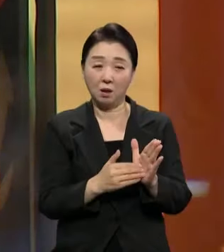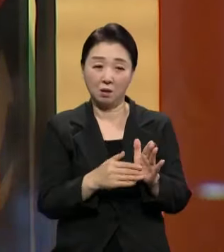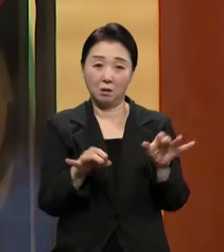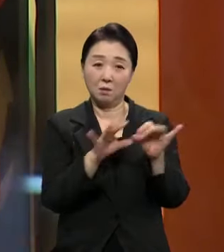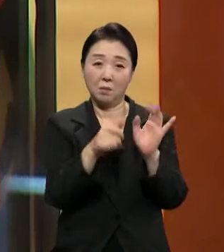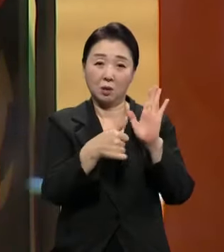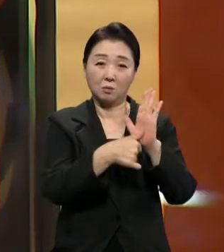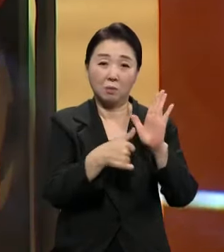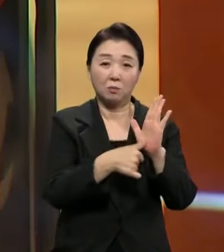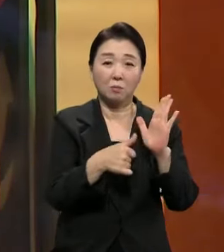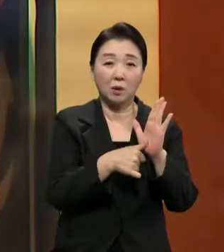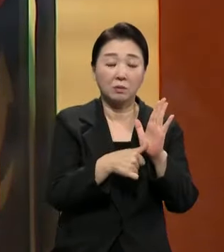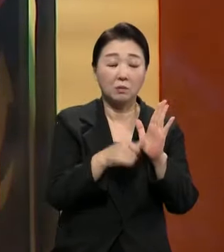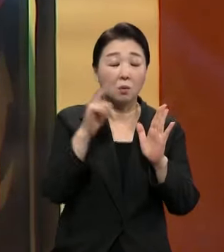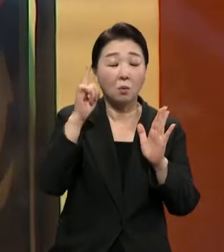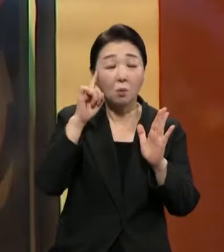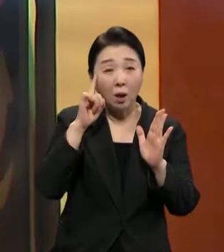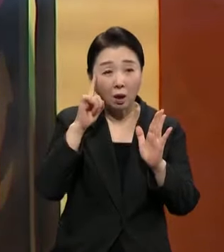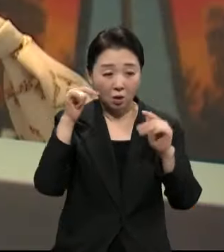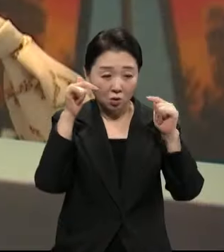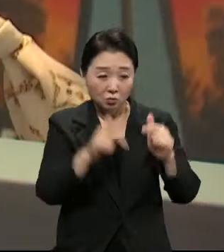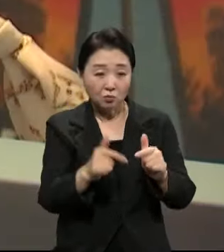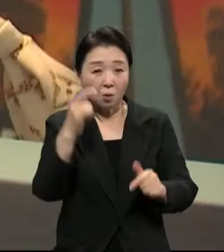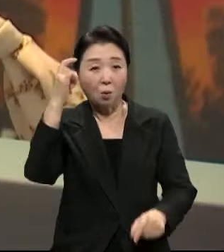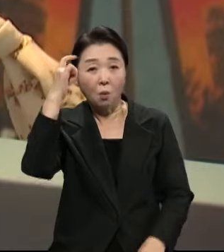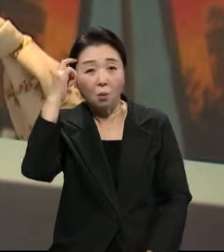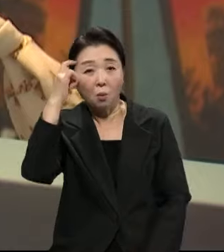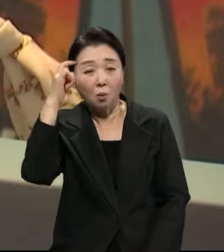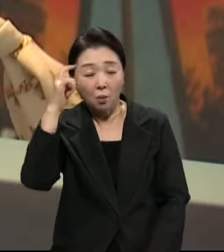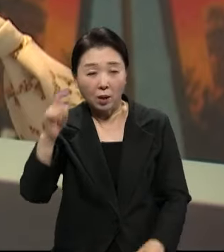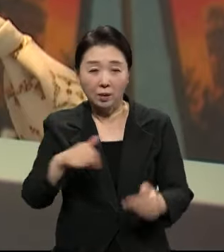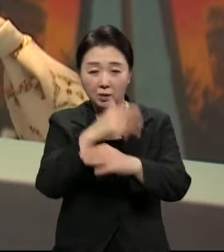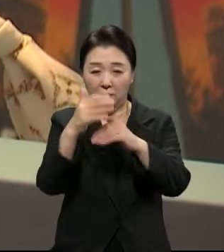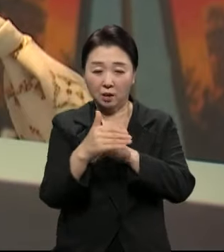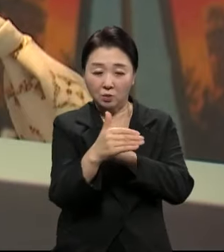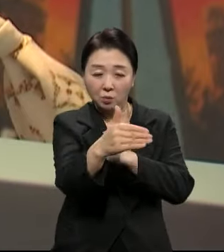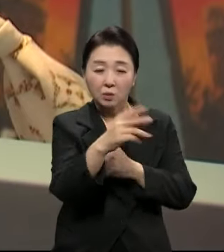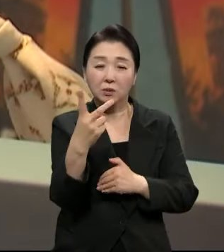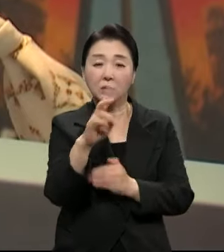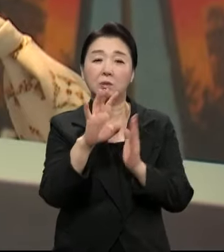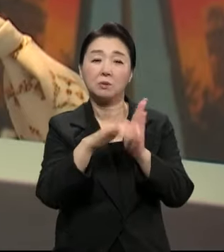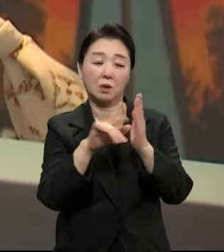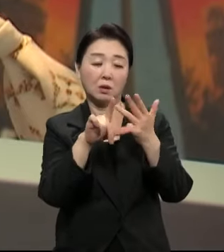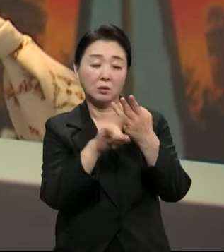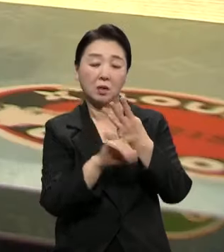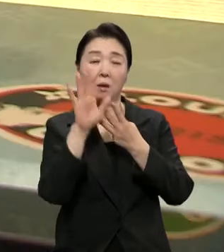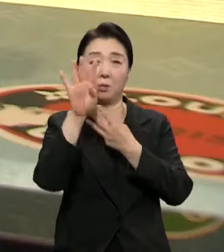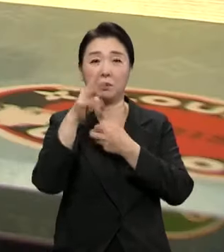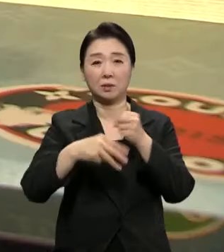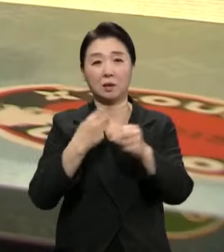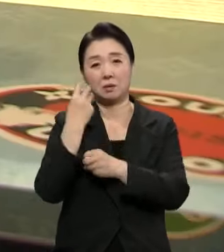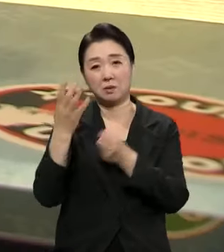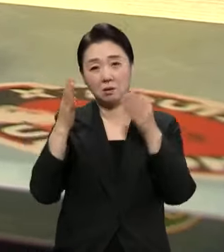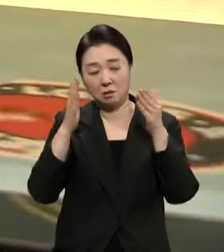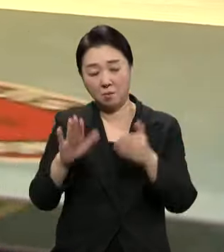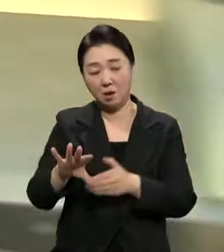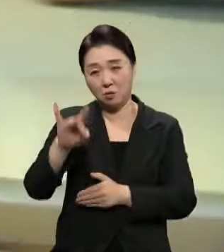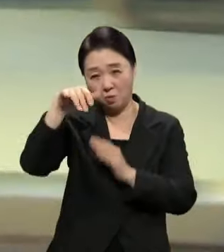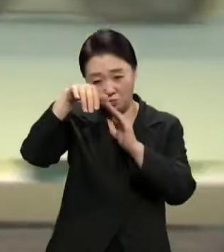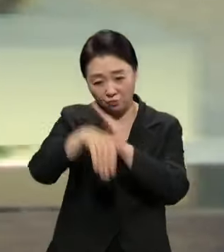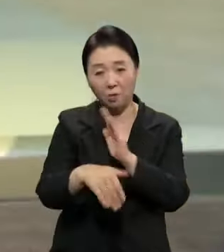두 자릿수로 준 건 코로나로 사회적 거리두기가 본격화했던 2020년 3월 이후 4년 4개월 만에